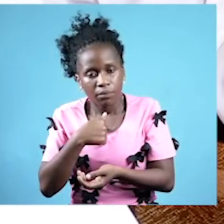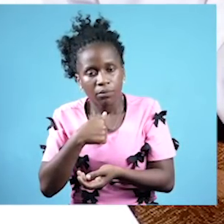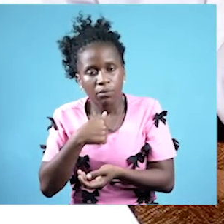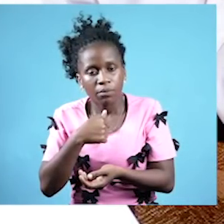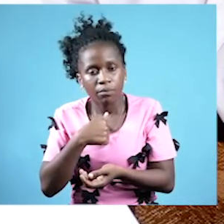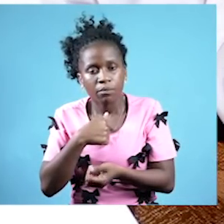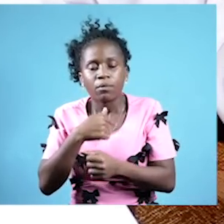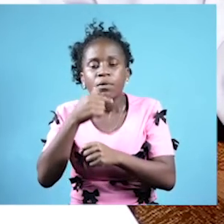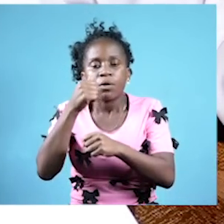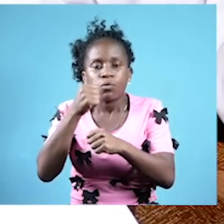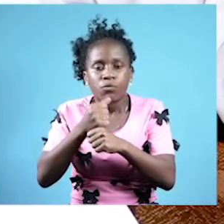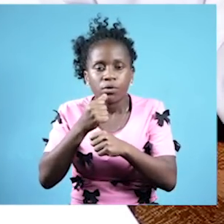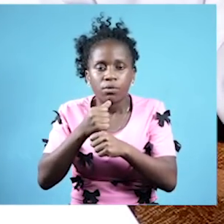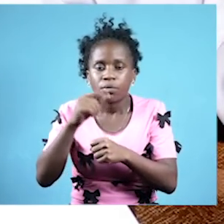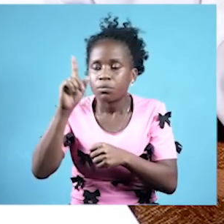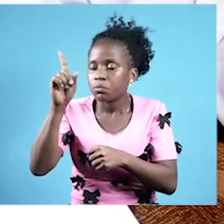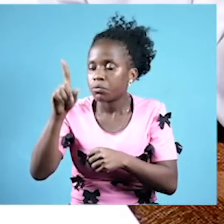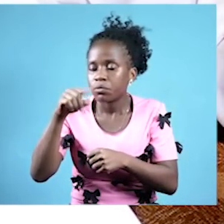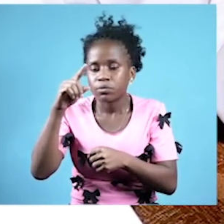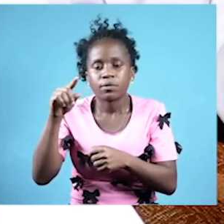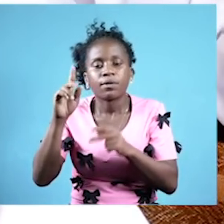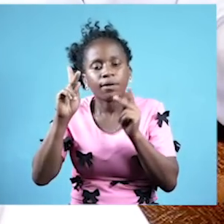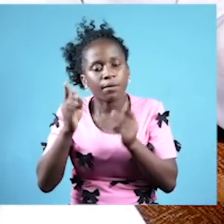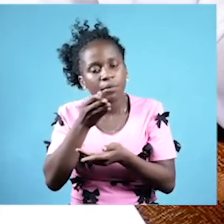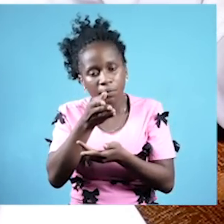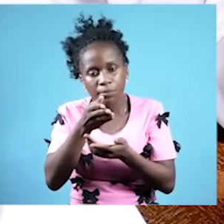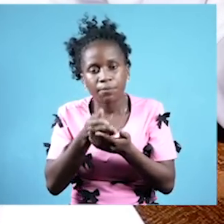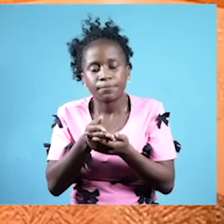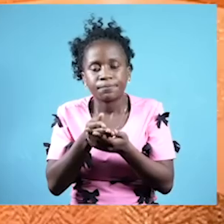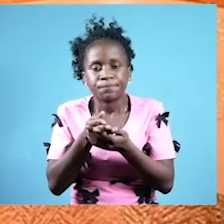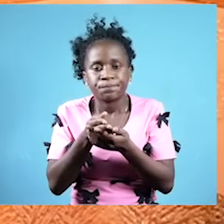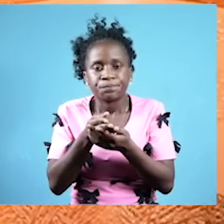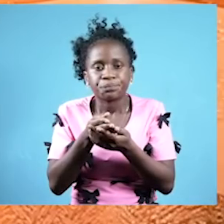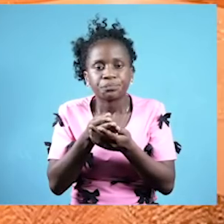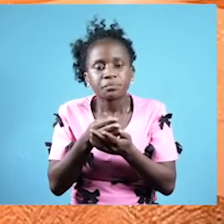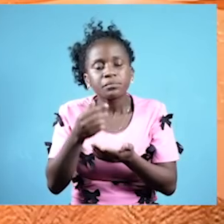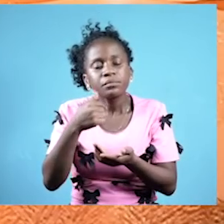Mimi siwezi kufanya kosa la msingi kama hili.